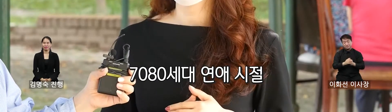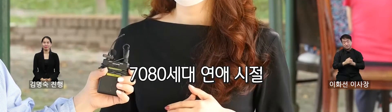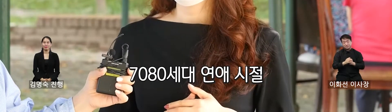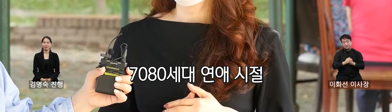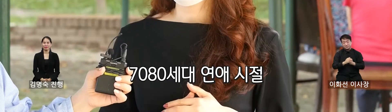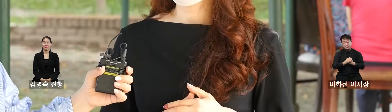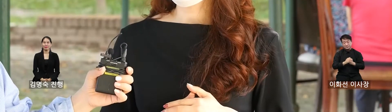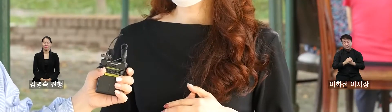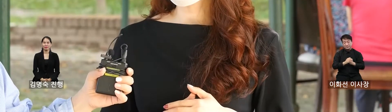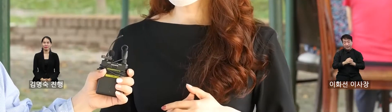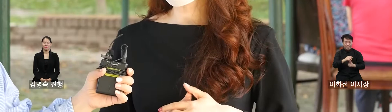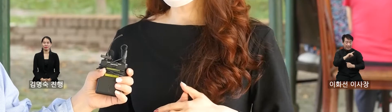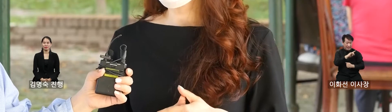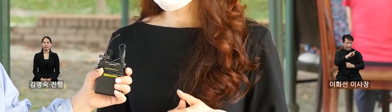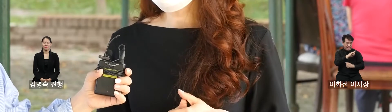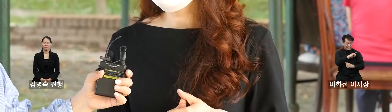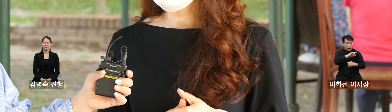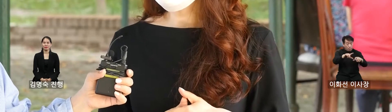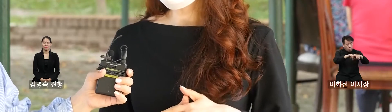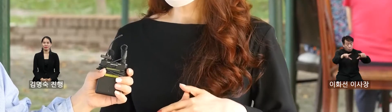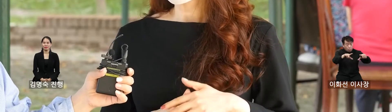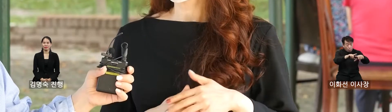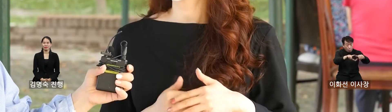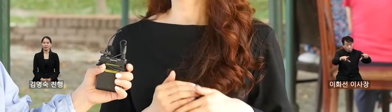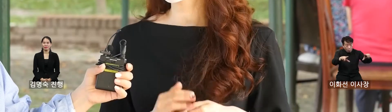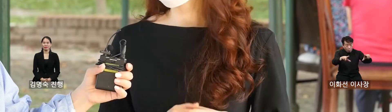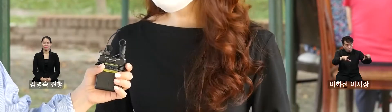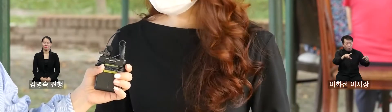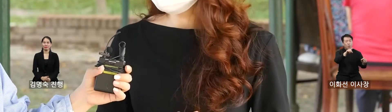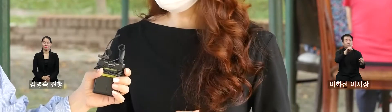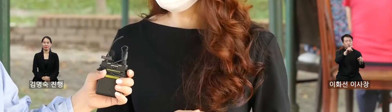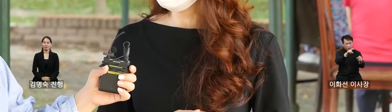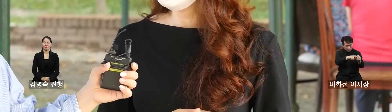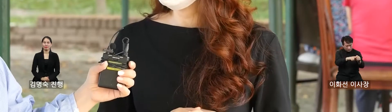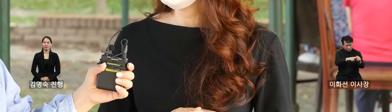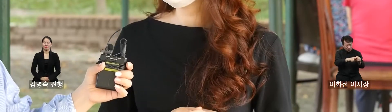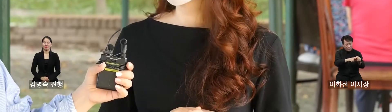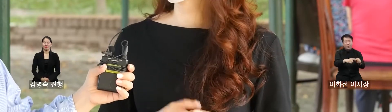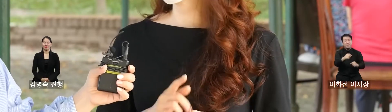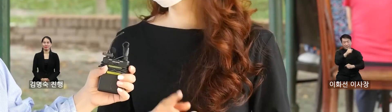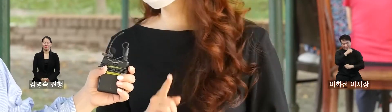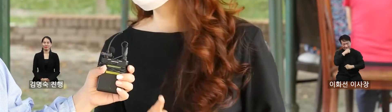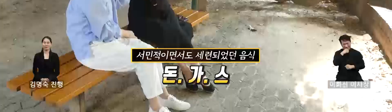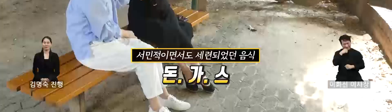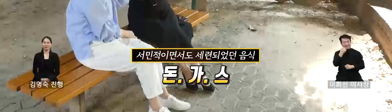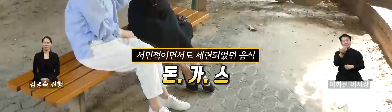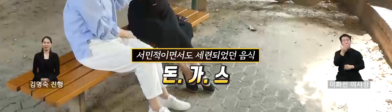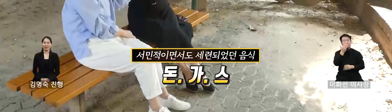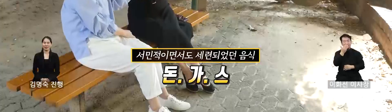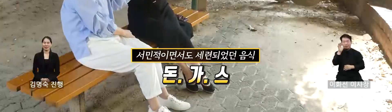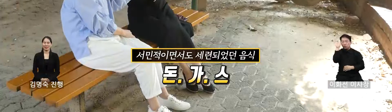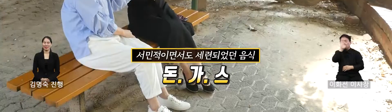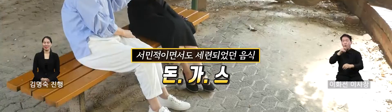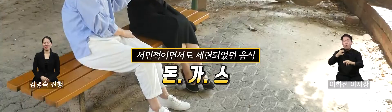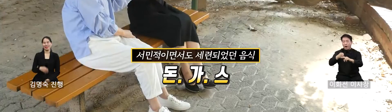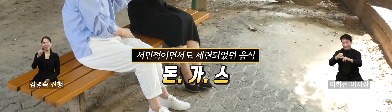텐데 가장 서민적이면서도 세련된 음식이었던 돈가스. 아,